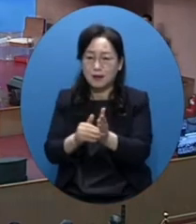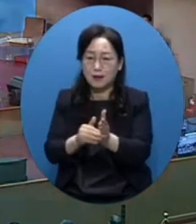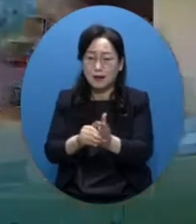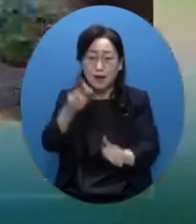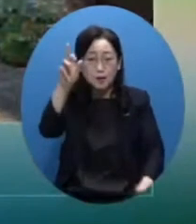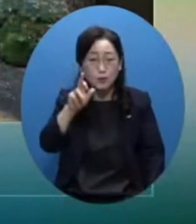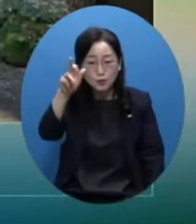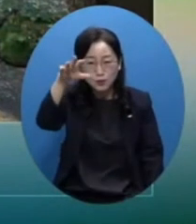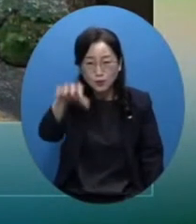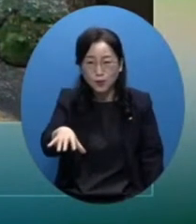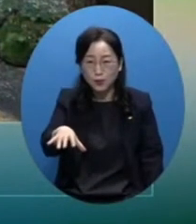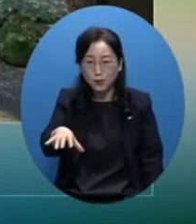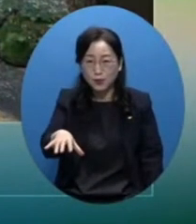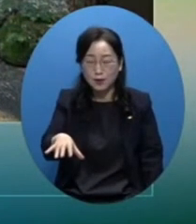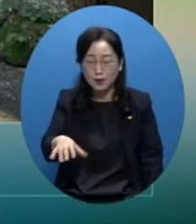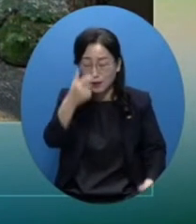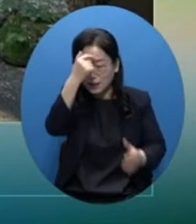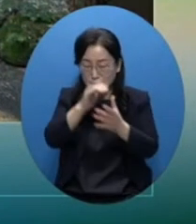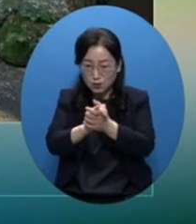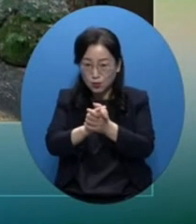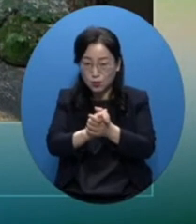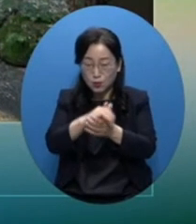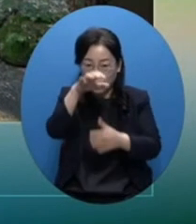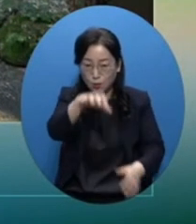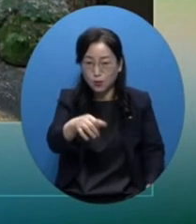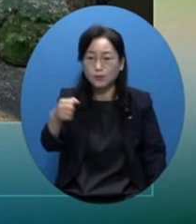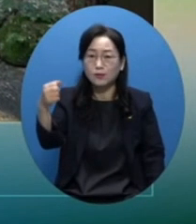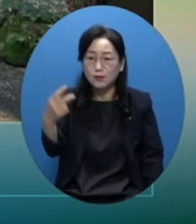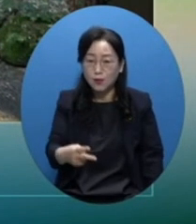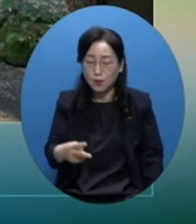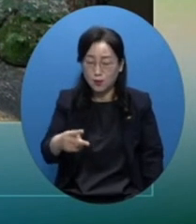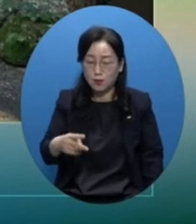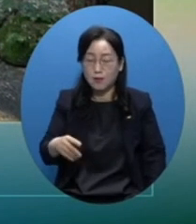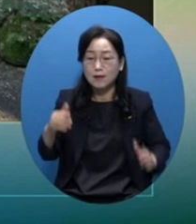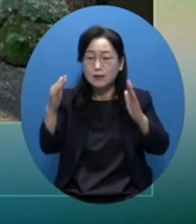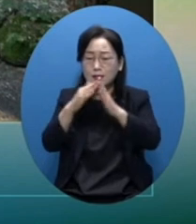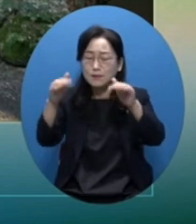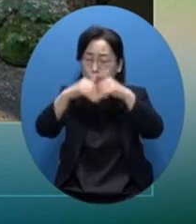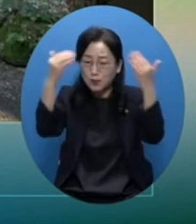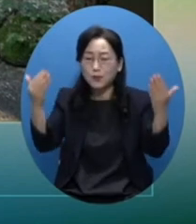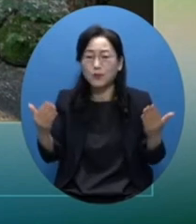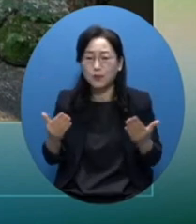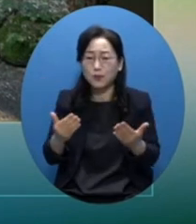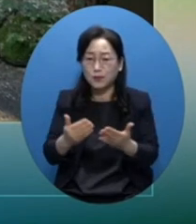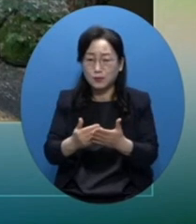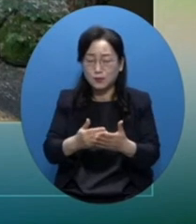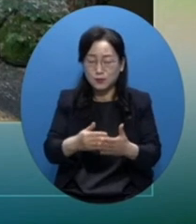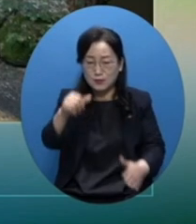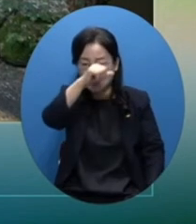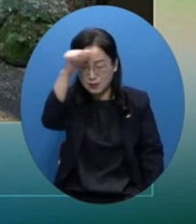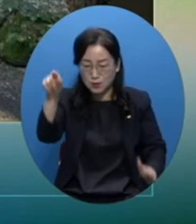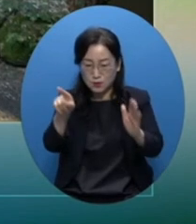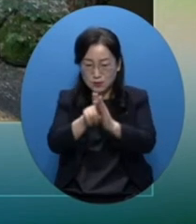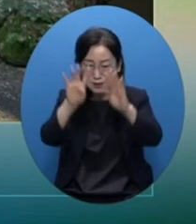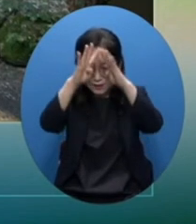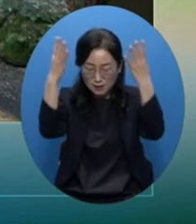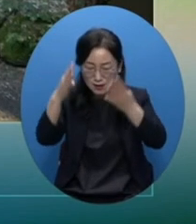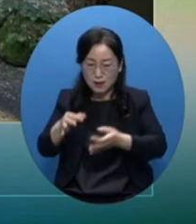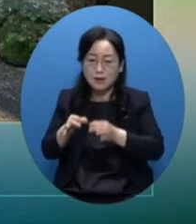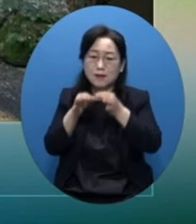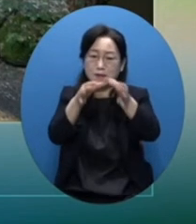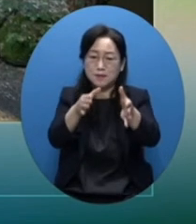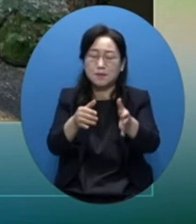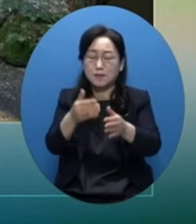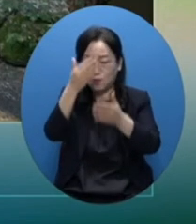은성 손을 비롯해서 제가 살고 있든 집 모든 것도 다 장로의 신학대 기증을 하고 앞으로 그가